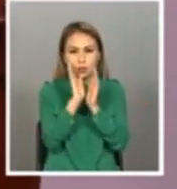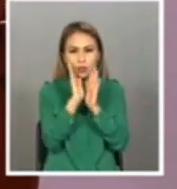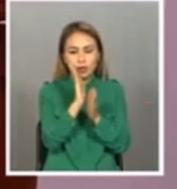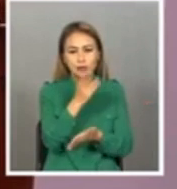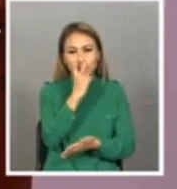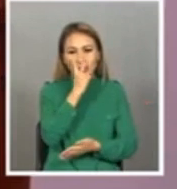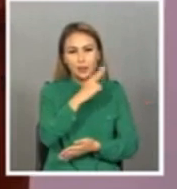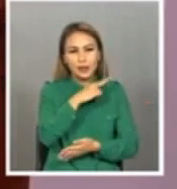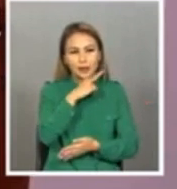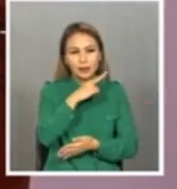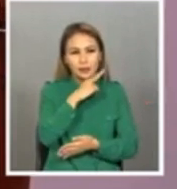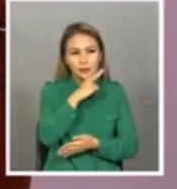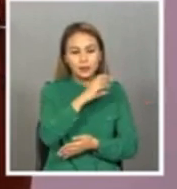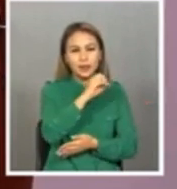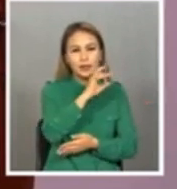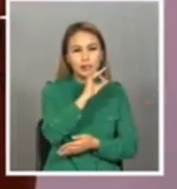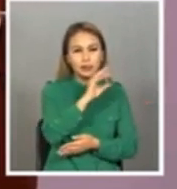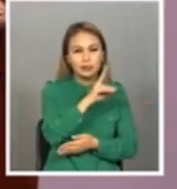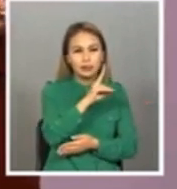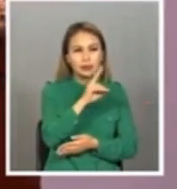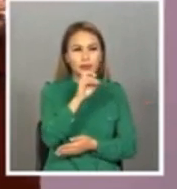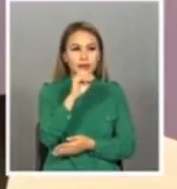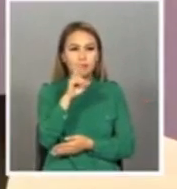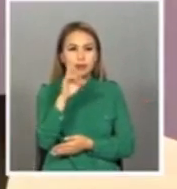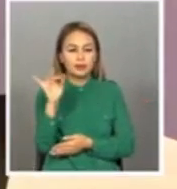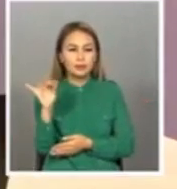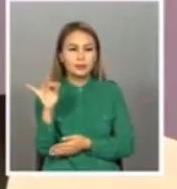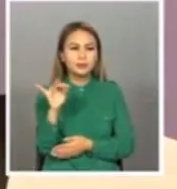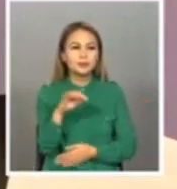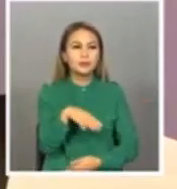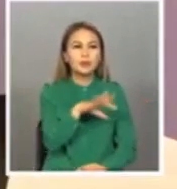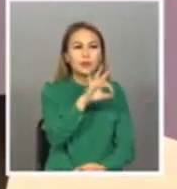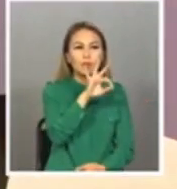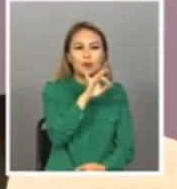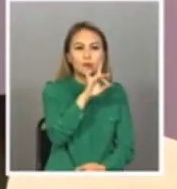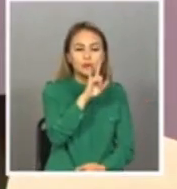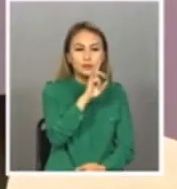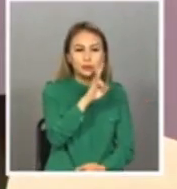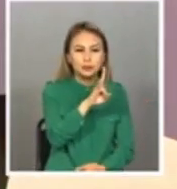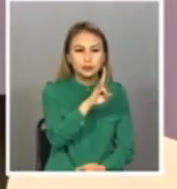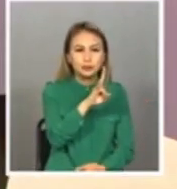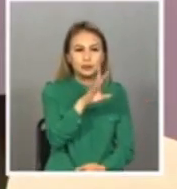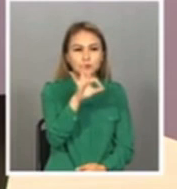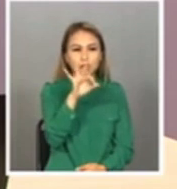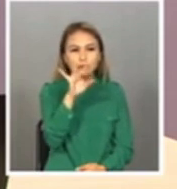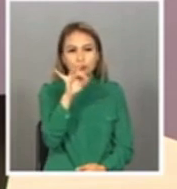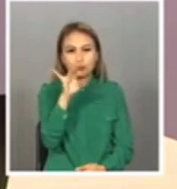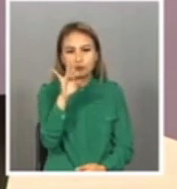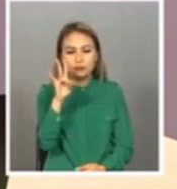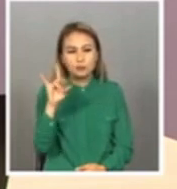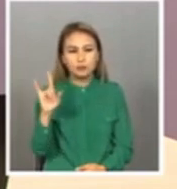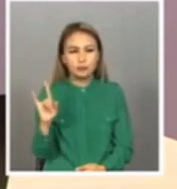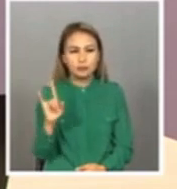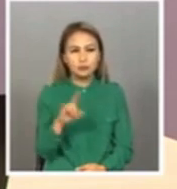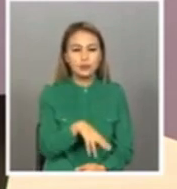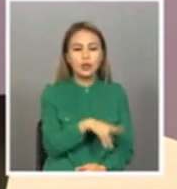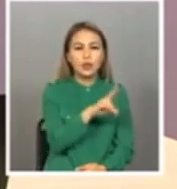байқайық. Ерік, еркі. Орын, орны.